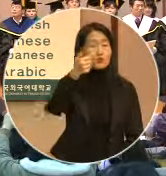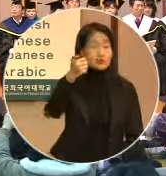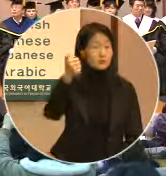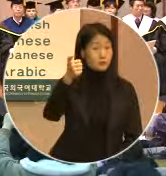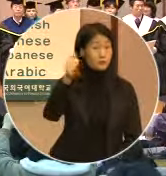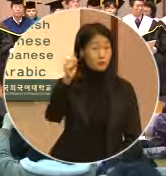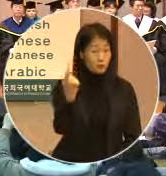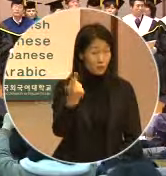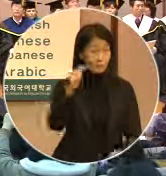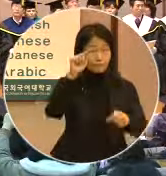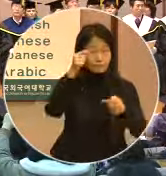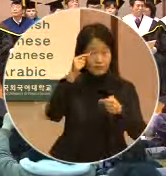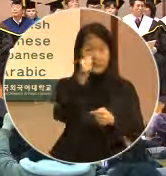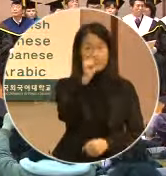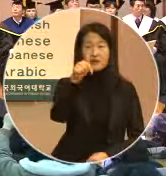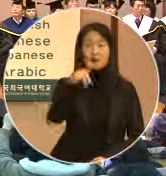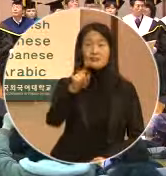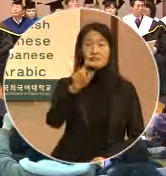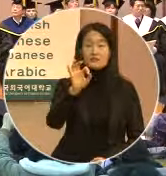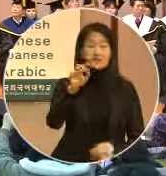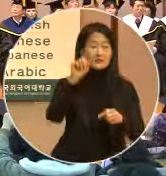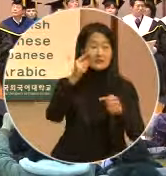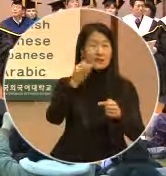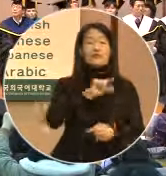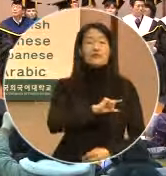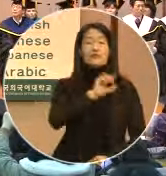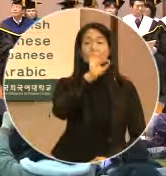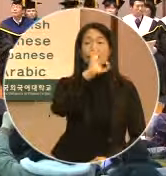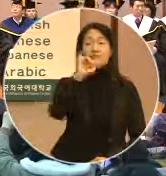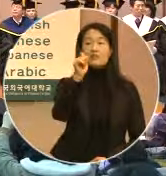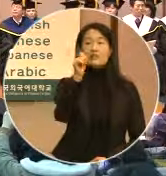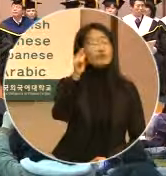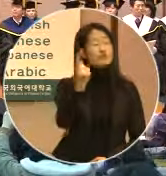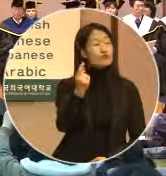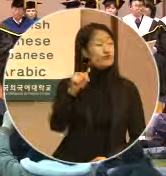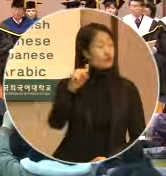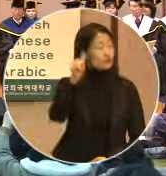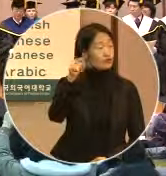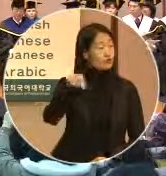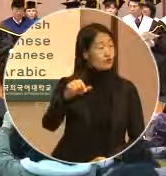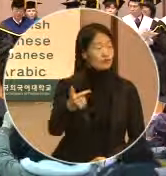제250호 상자 학장상 언론홍보학부 이훈용. 이하동훈입니다.